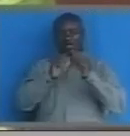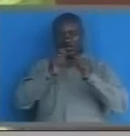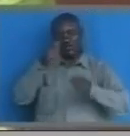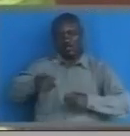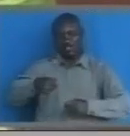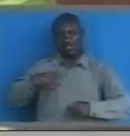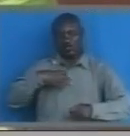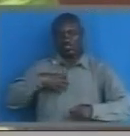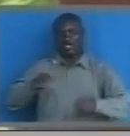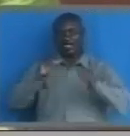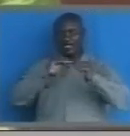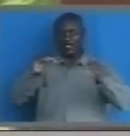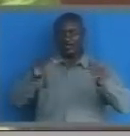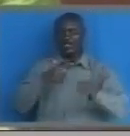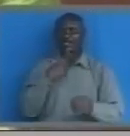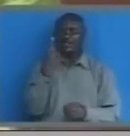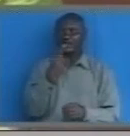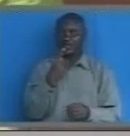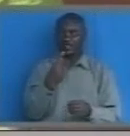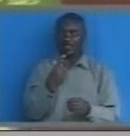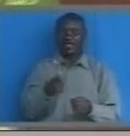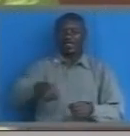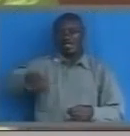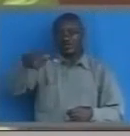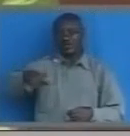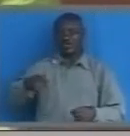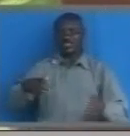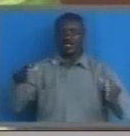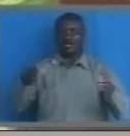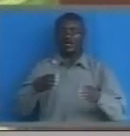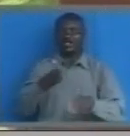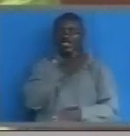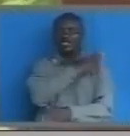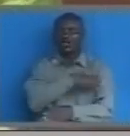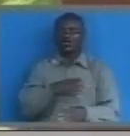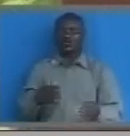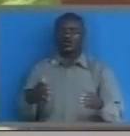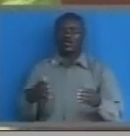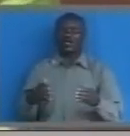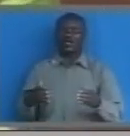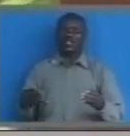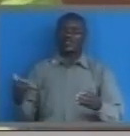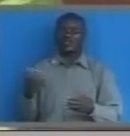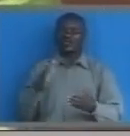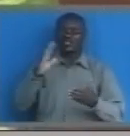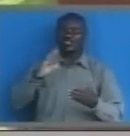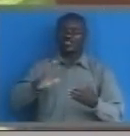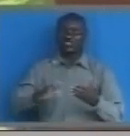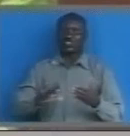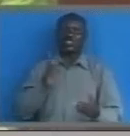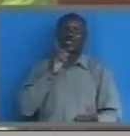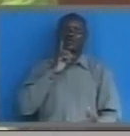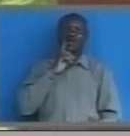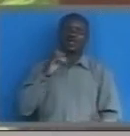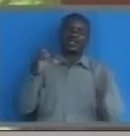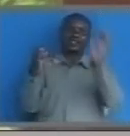wake lakini kipekee niipongeze kamati ya huduma za Jamii Chini ya uongozi wa mama mahiri Mama Margaret